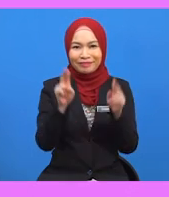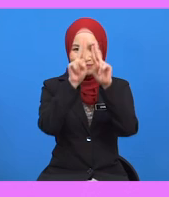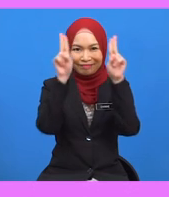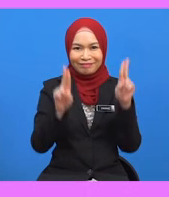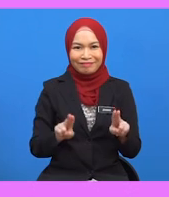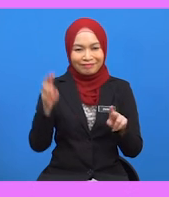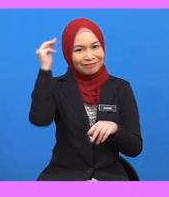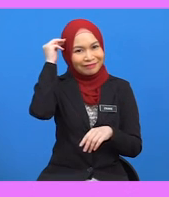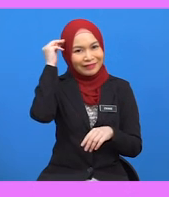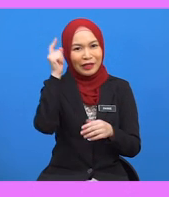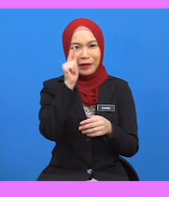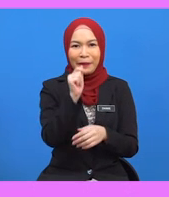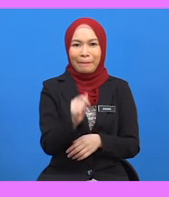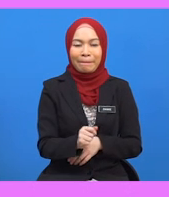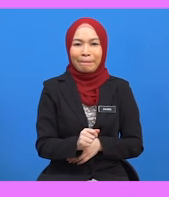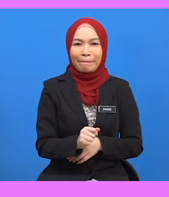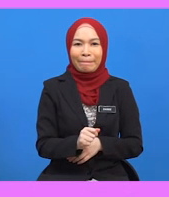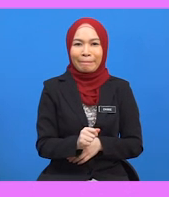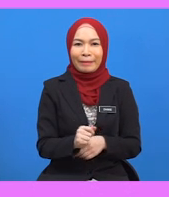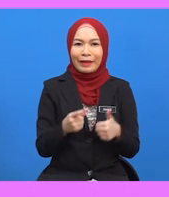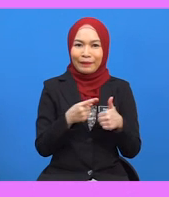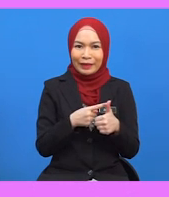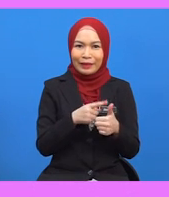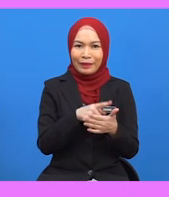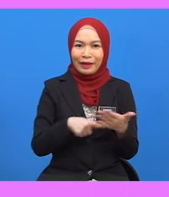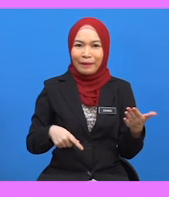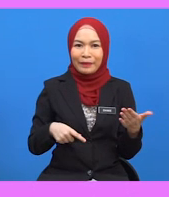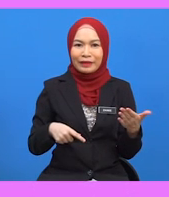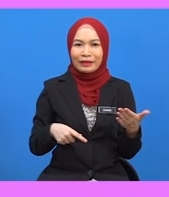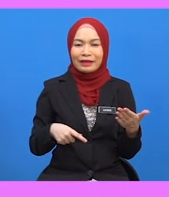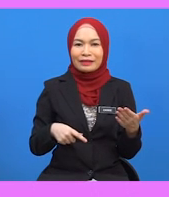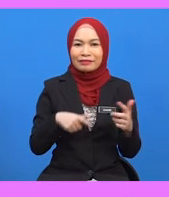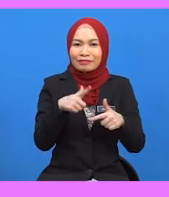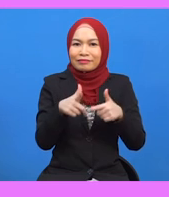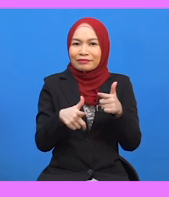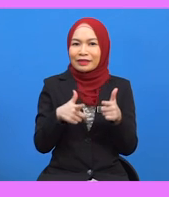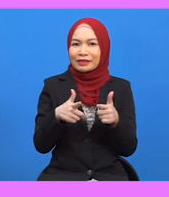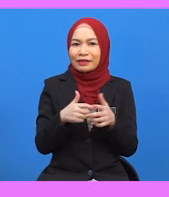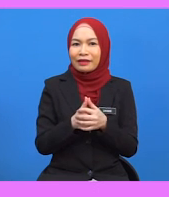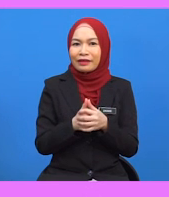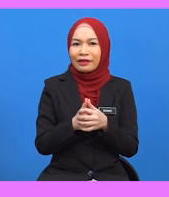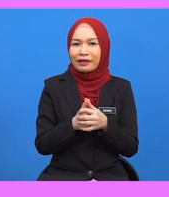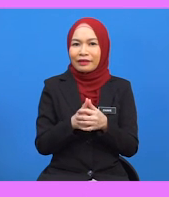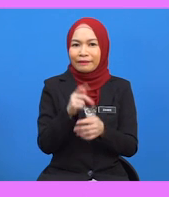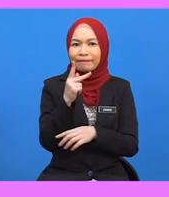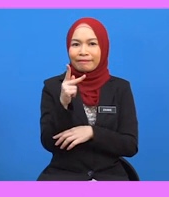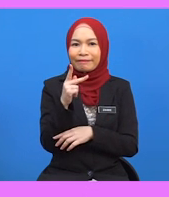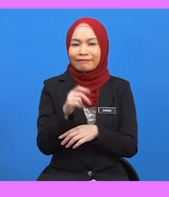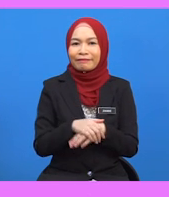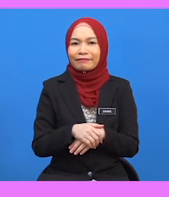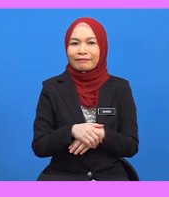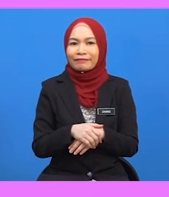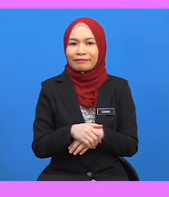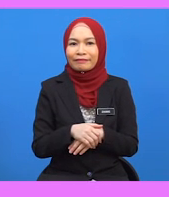Uji minda pertama, apakah simbol carta alir yang perlu dilukis untuk